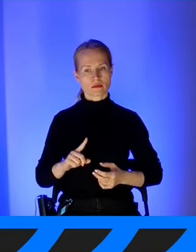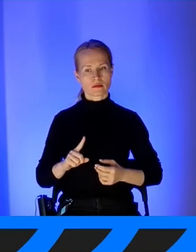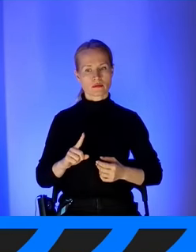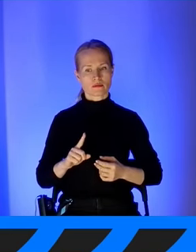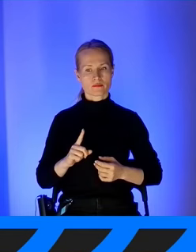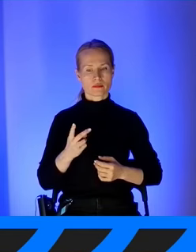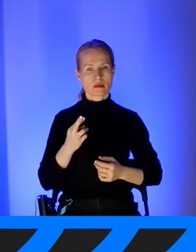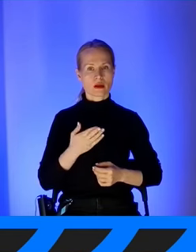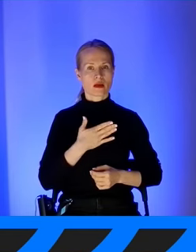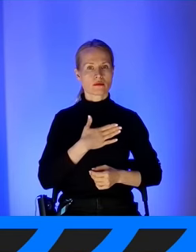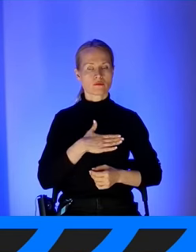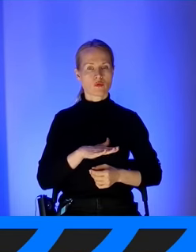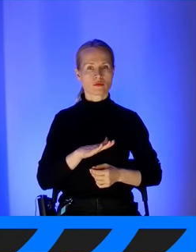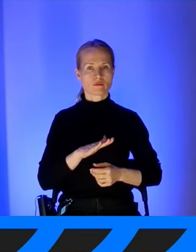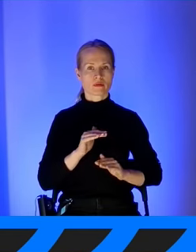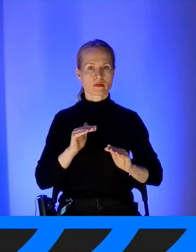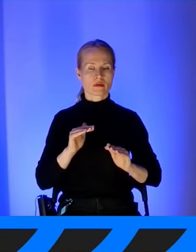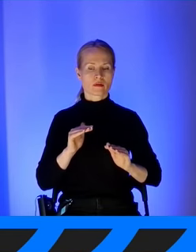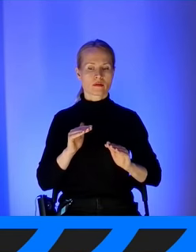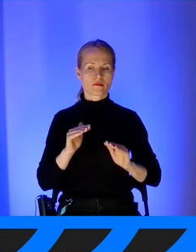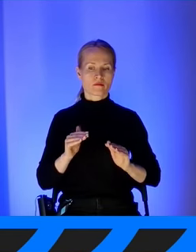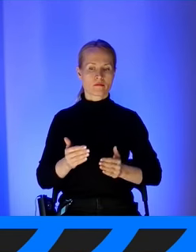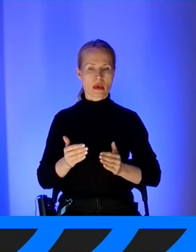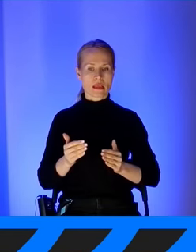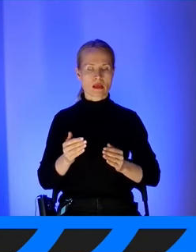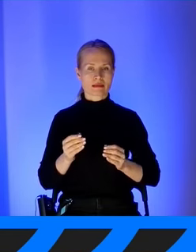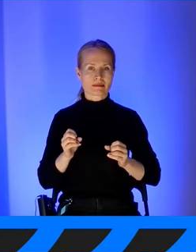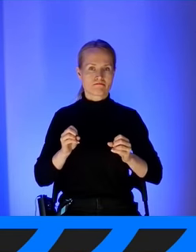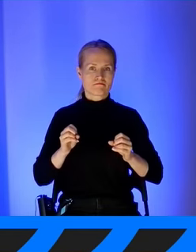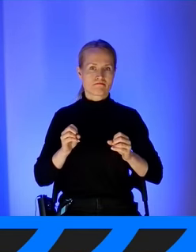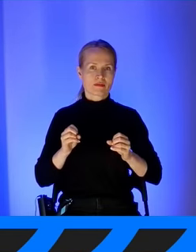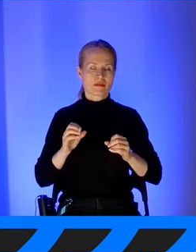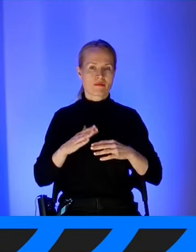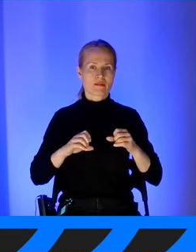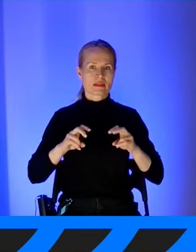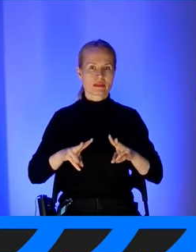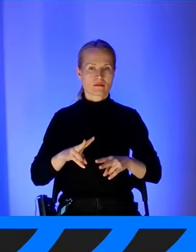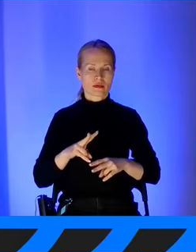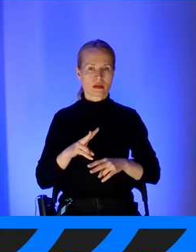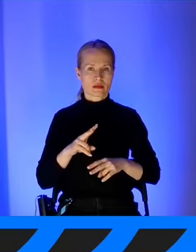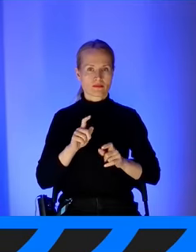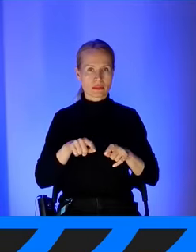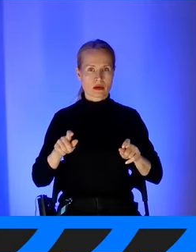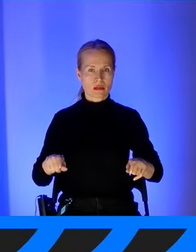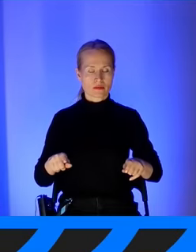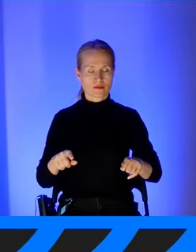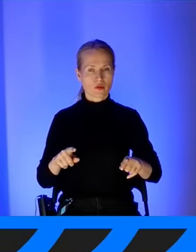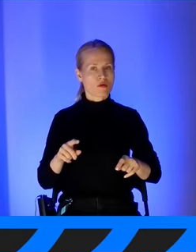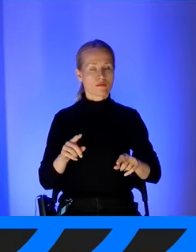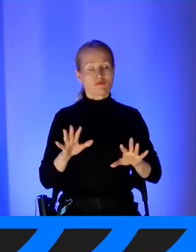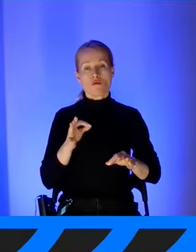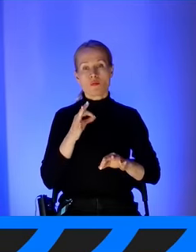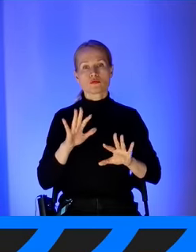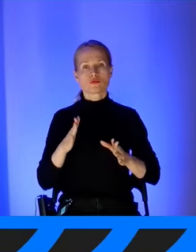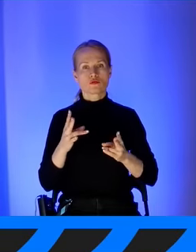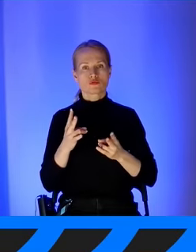для использования менее квалифицированных каких-то там специалистов Ну в любом случае нужно писать модель того